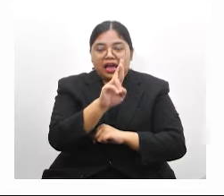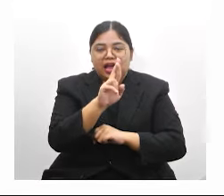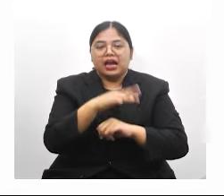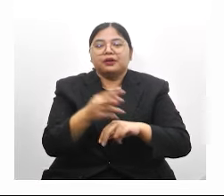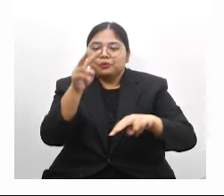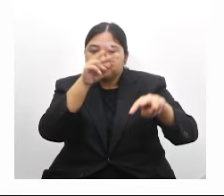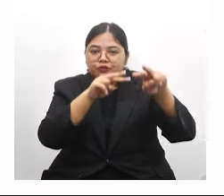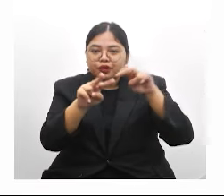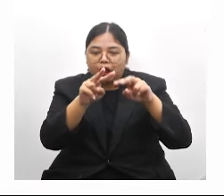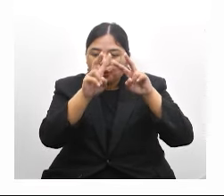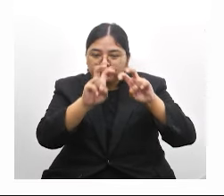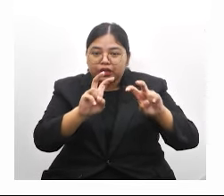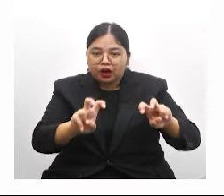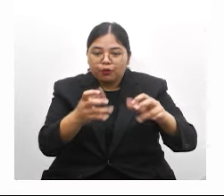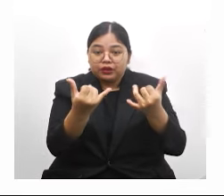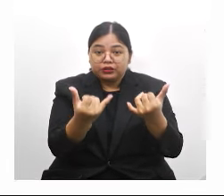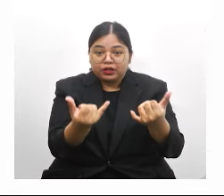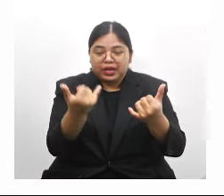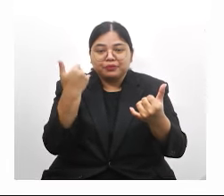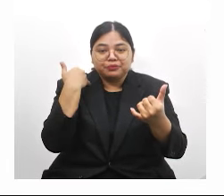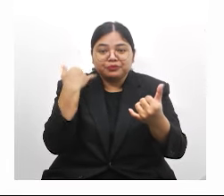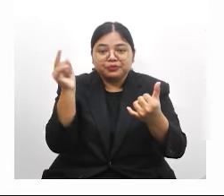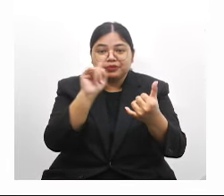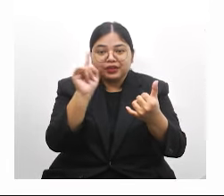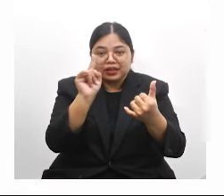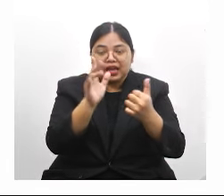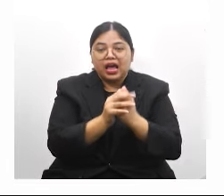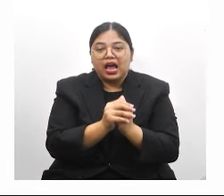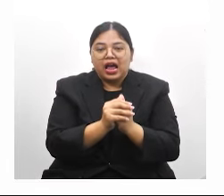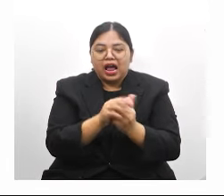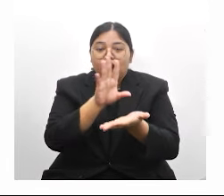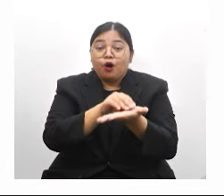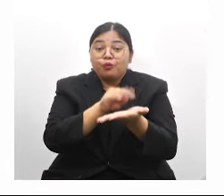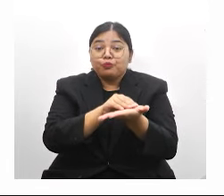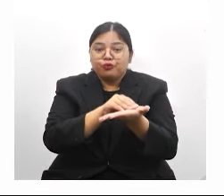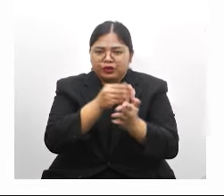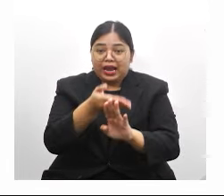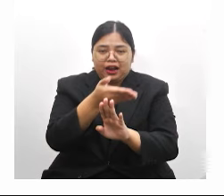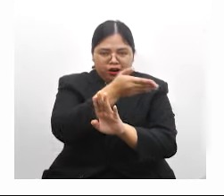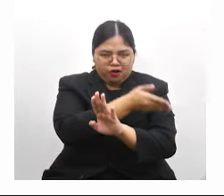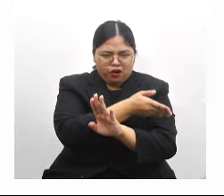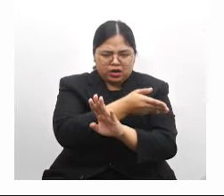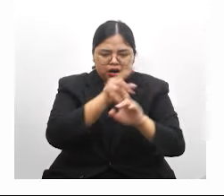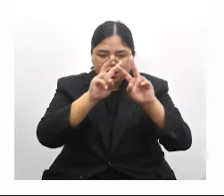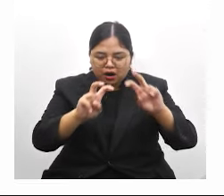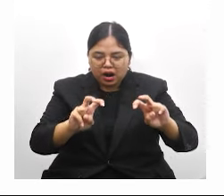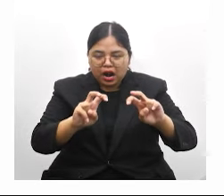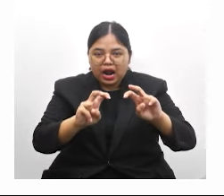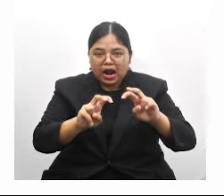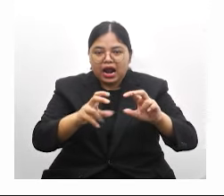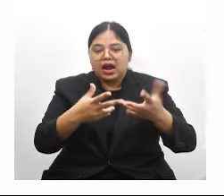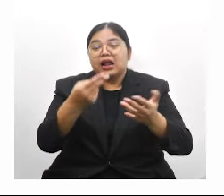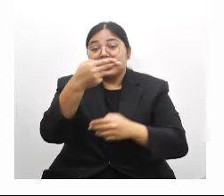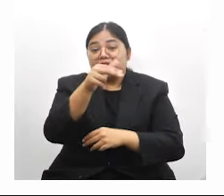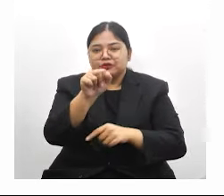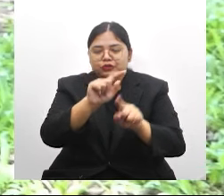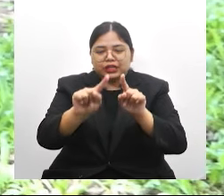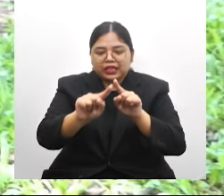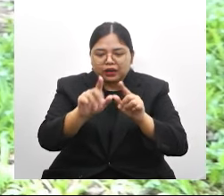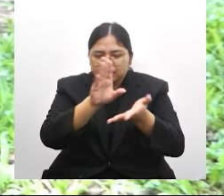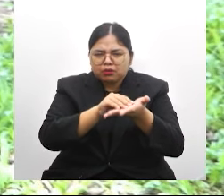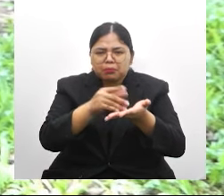คือวิเคราะห์สภาพปัจจุบันนะคะข้อมูลที่เรามีอยู่ก่อนนะคะว่าการจัดการเรียนรู้ที่เราเรามีเนี่ยเราเกเจอสภาพ